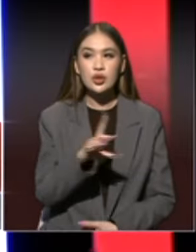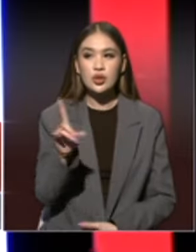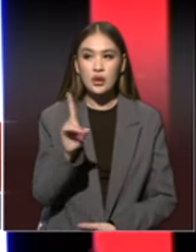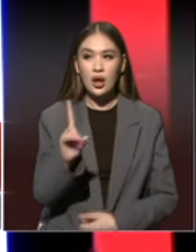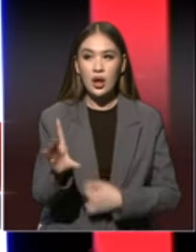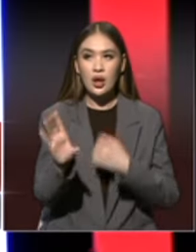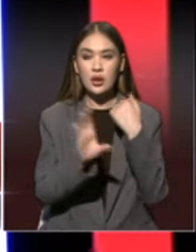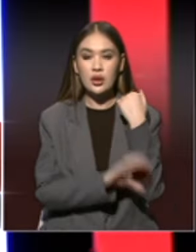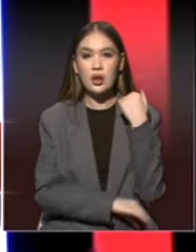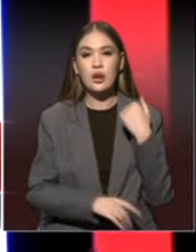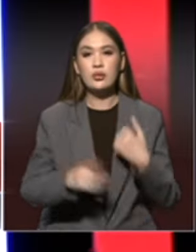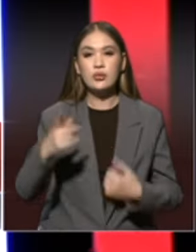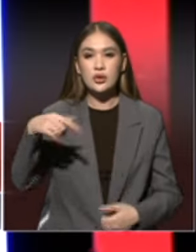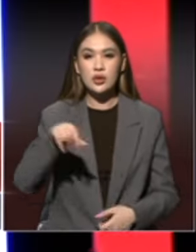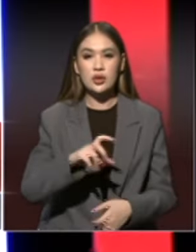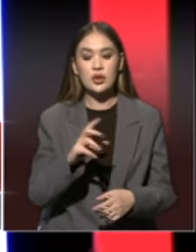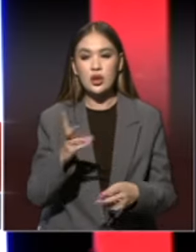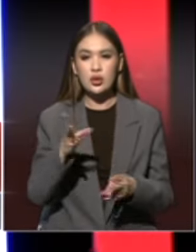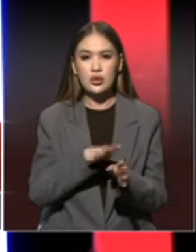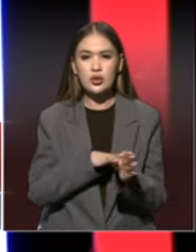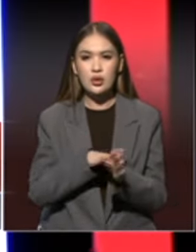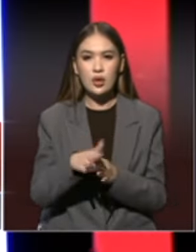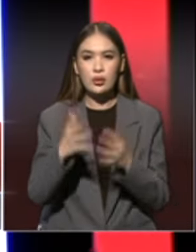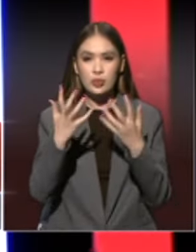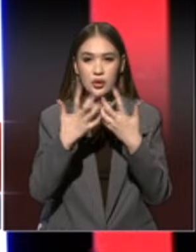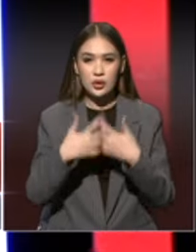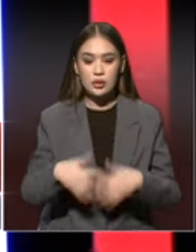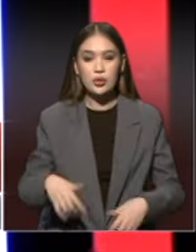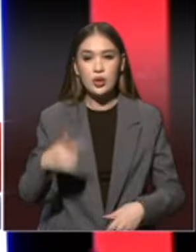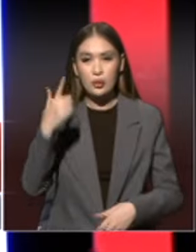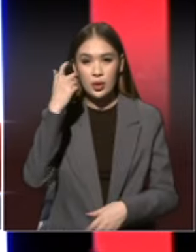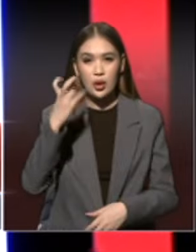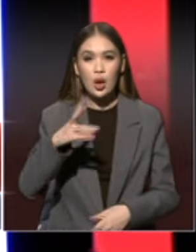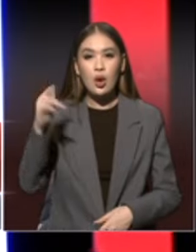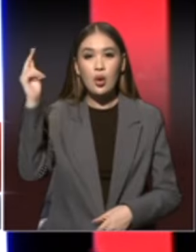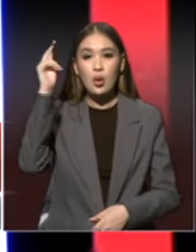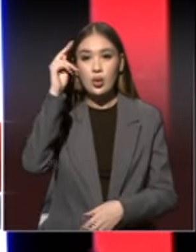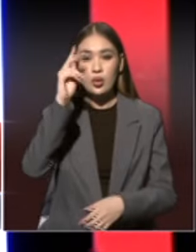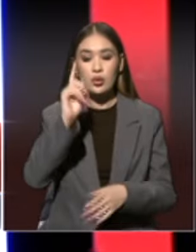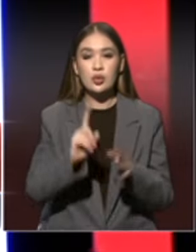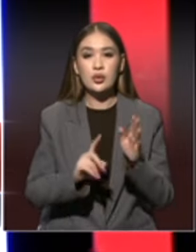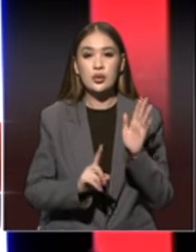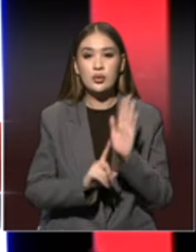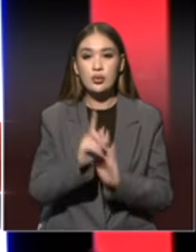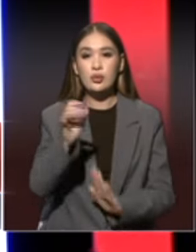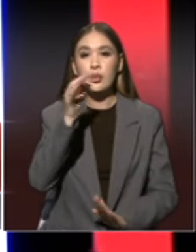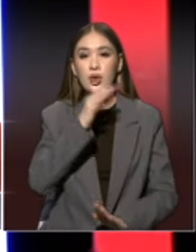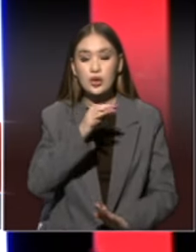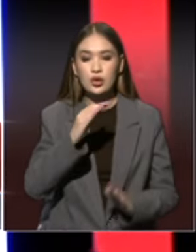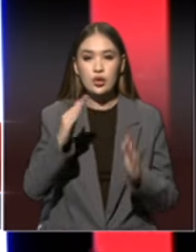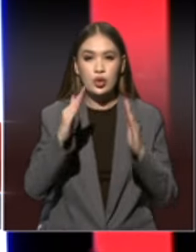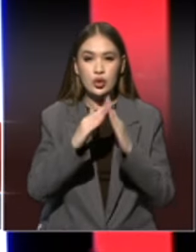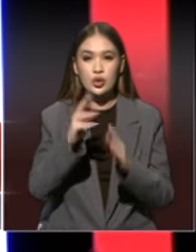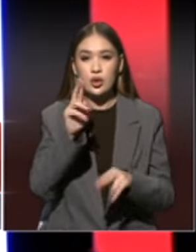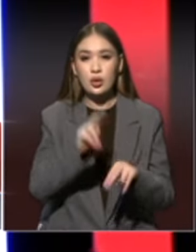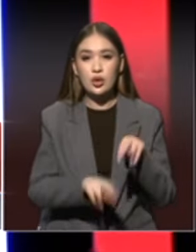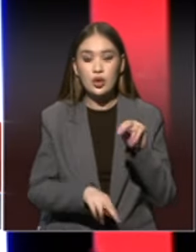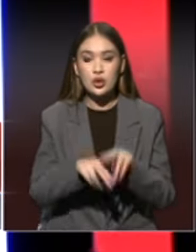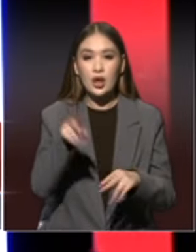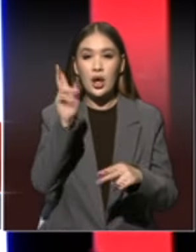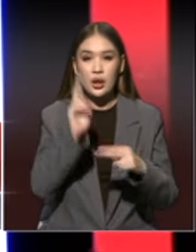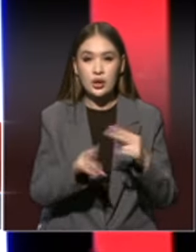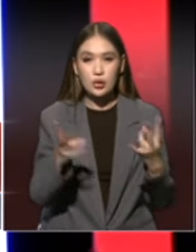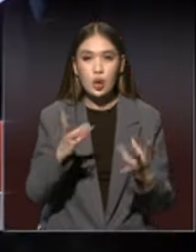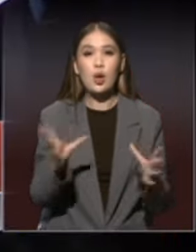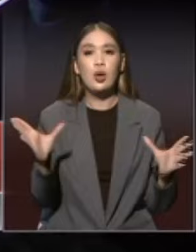соңына дейін толығымен зарар есептеліп бітуі тиіс. Ал оқу жылы басталғанша үйлердің құрылысы аяқталу керек. Үлгереміз